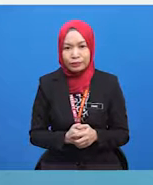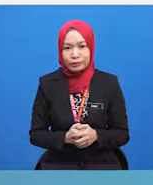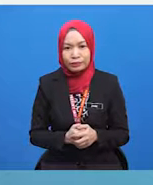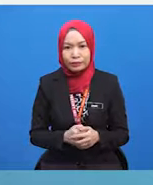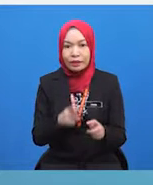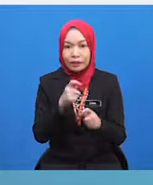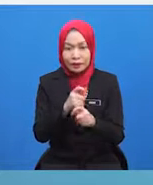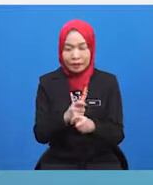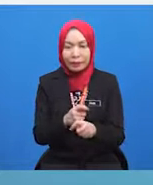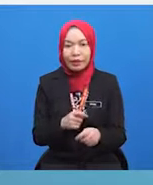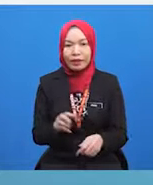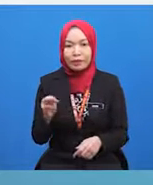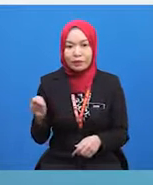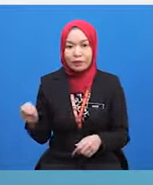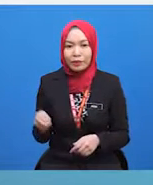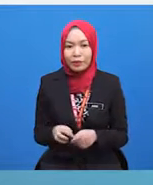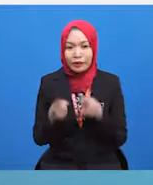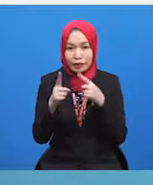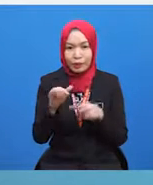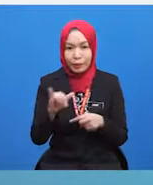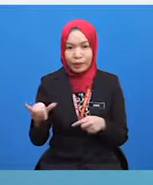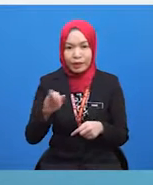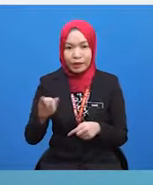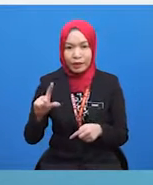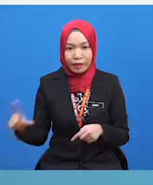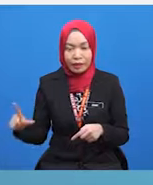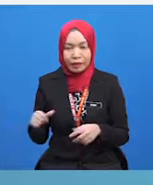Tepat sekali murid-murid. Jawapannya adalah